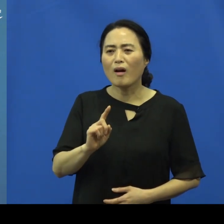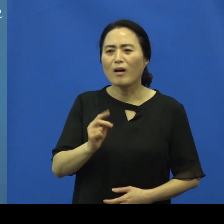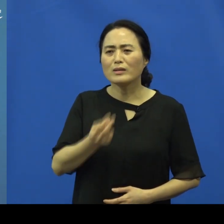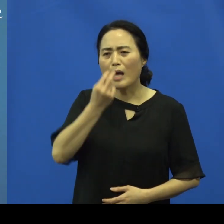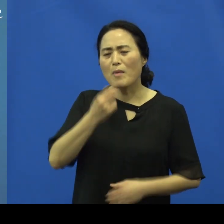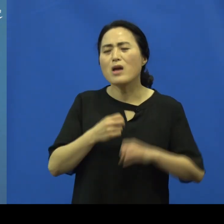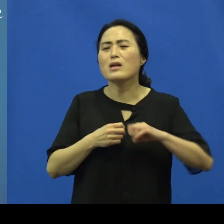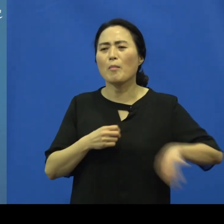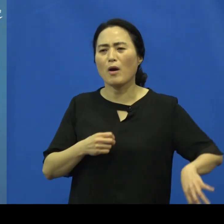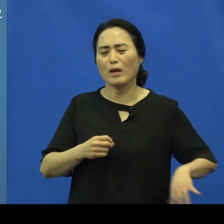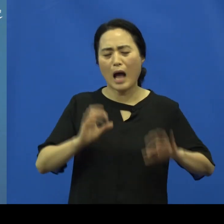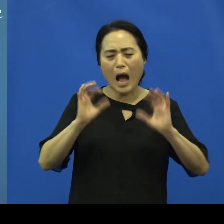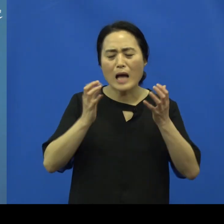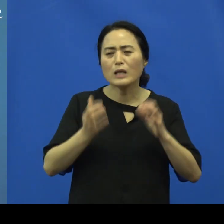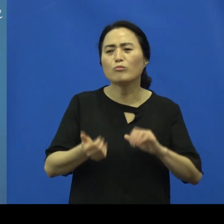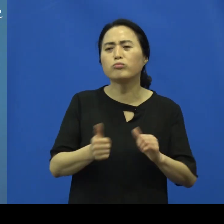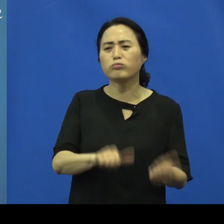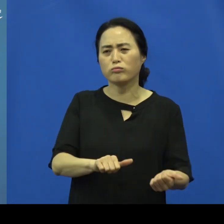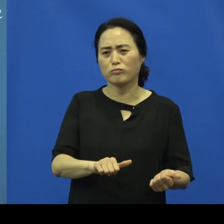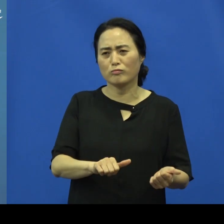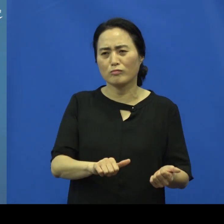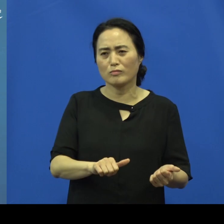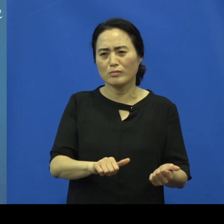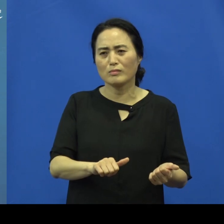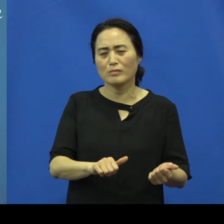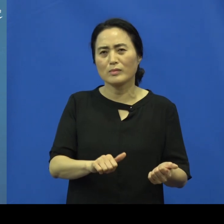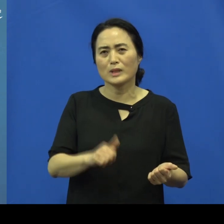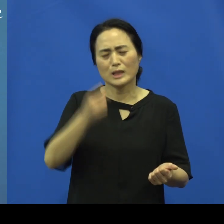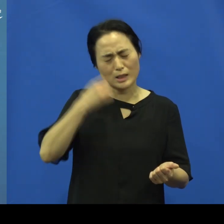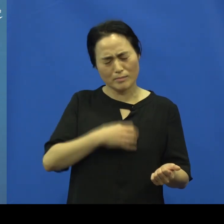그 생명을 잃어버리는 거예요.